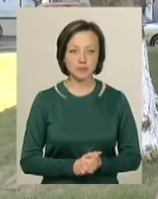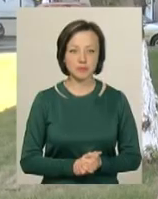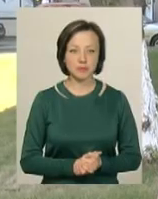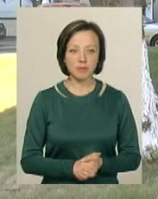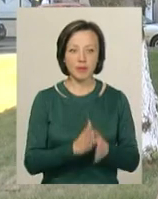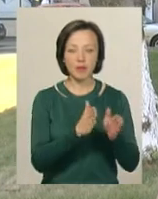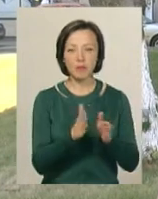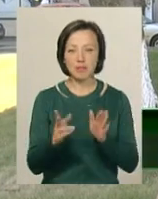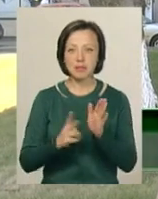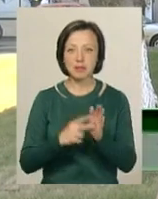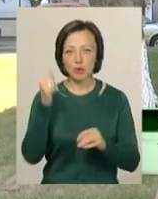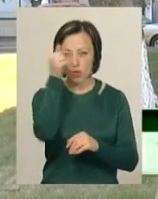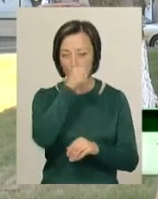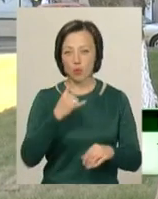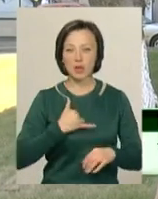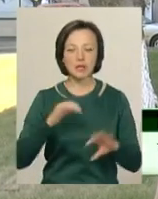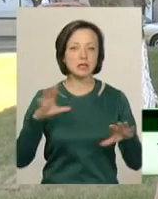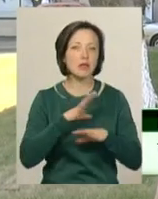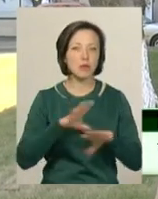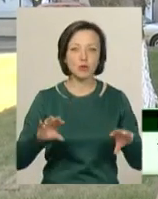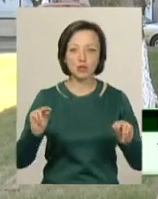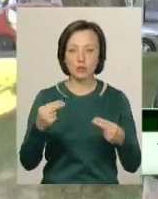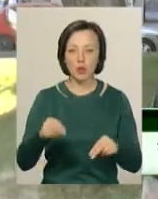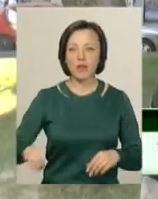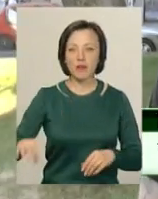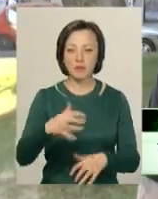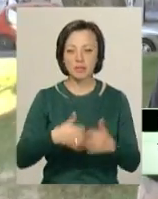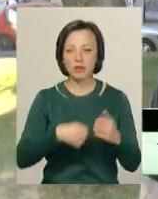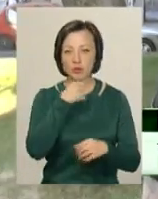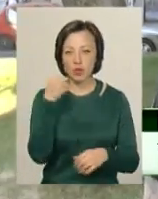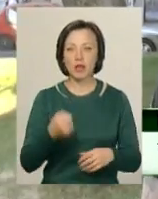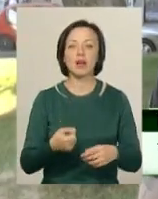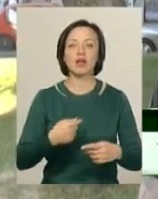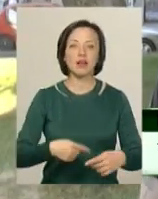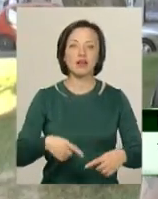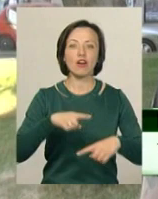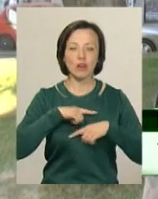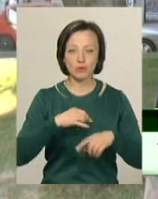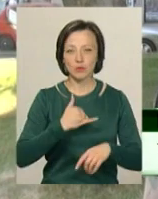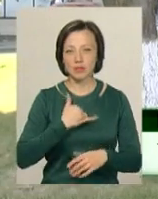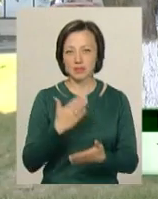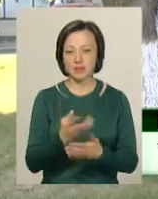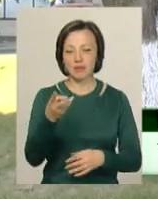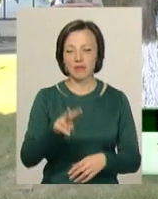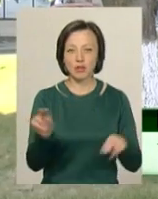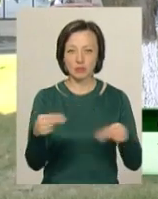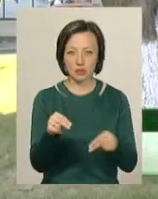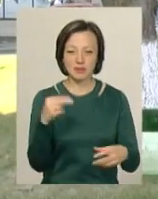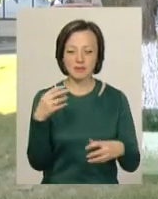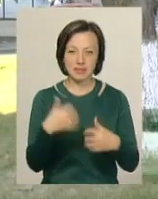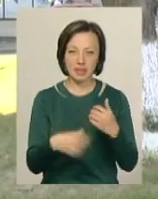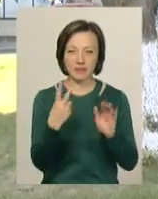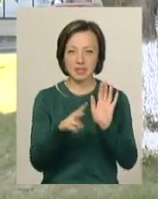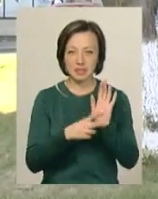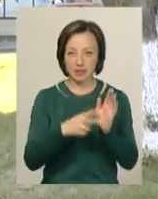Поспіль 7 років у нас не було чемпіонів Європи серед дорослих. І нарешті цього року у нас є 2 чемпіони. І в результаті серед